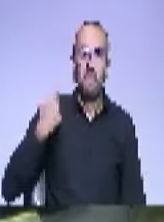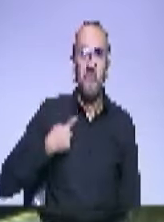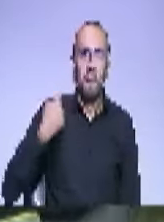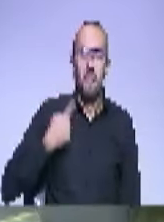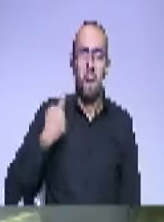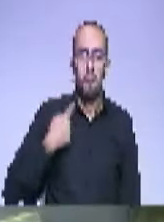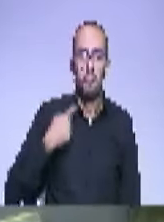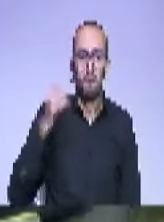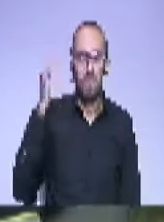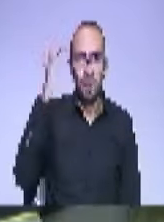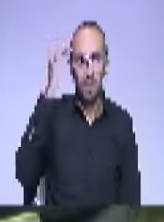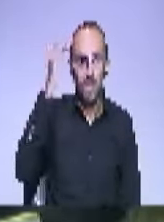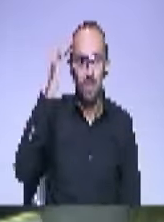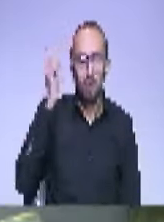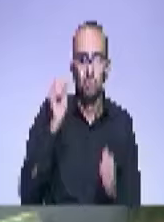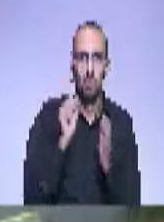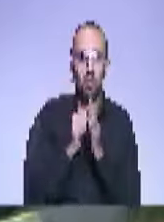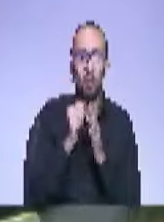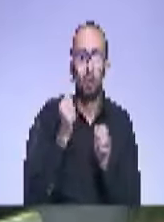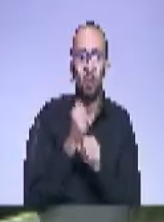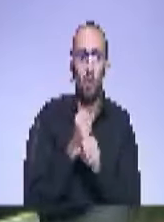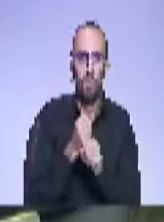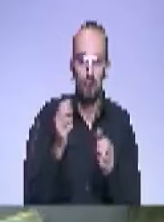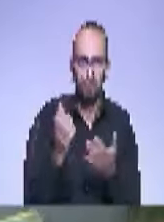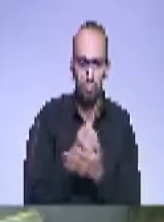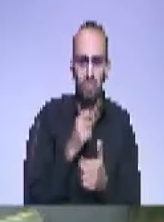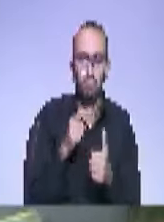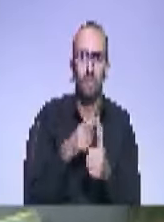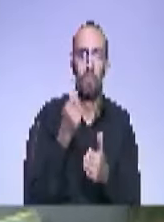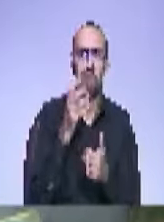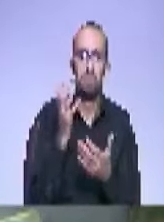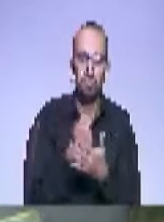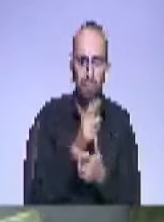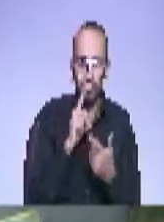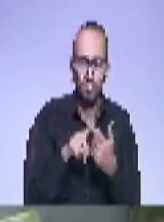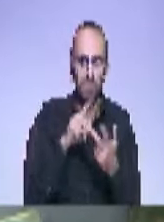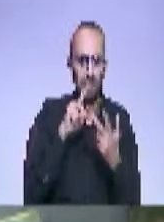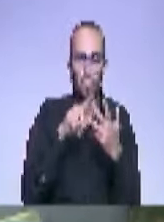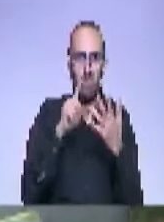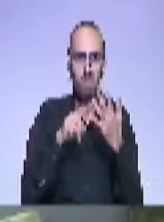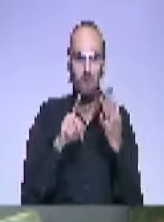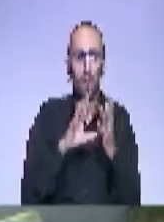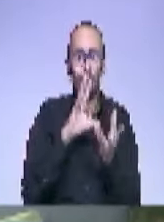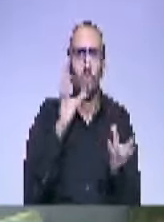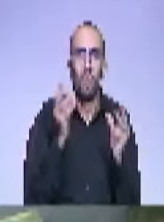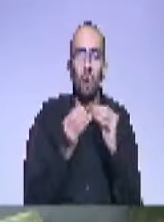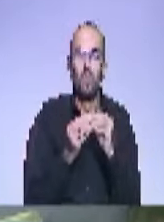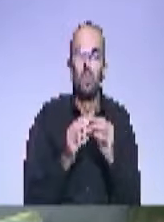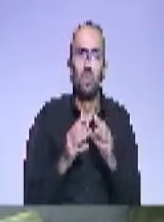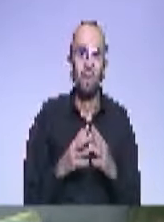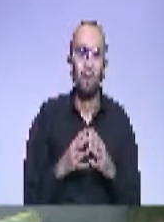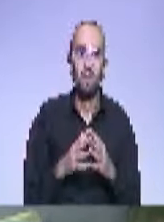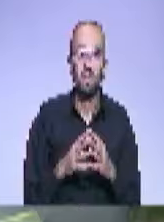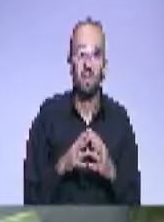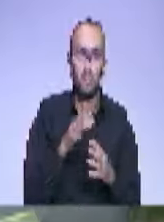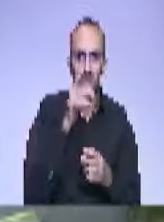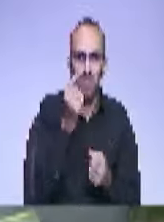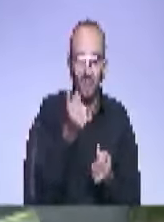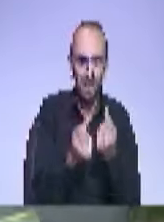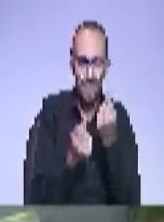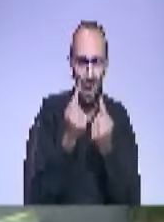والده متحكم. والده صاحب العمل، والده صاحب الفلوس، وهو بيدير العمل. انت عارفه دي مناطق